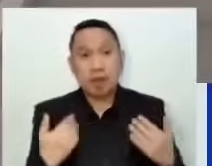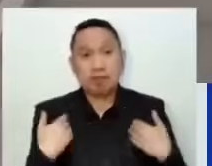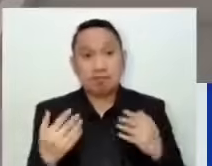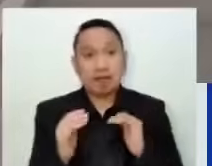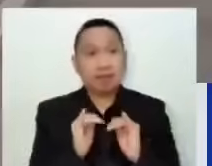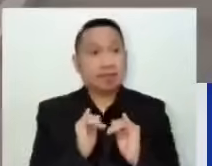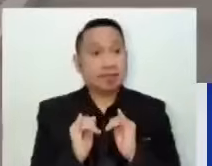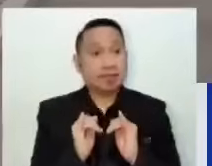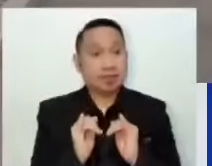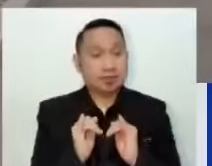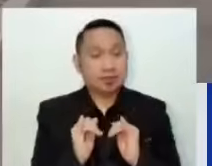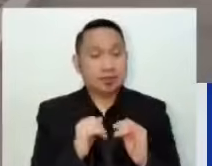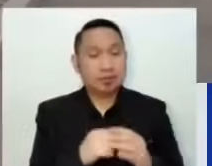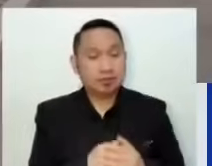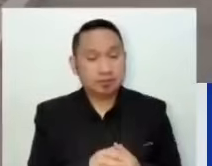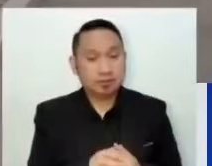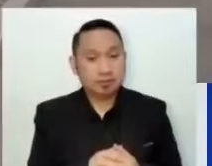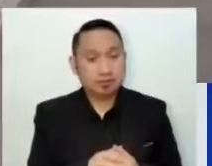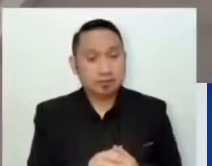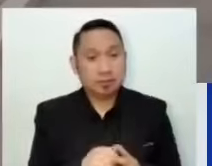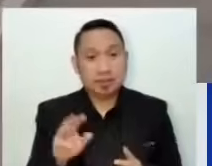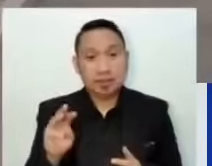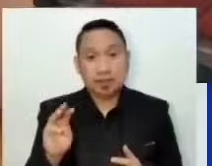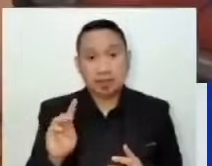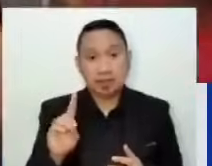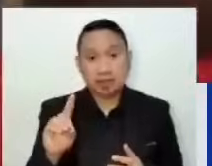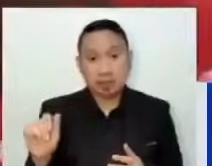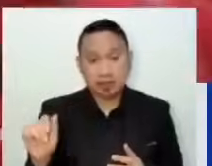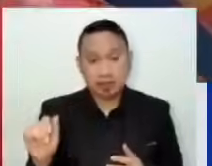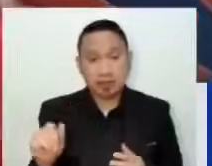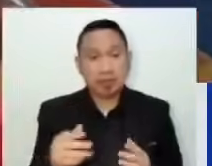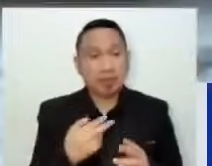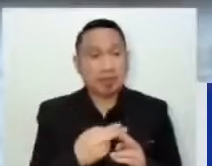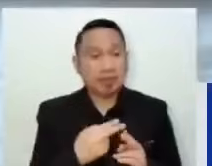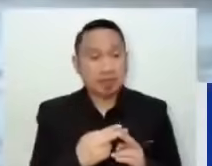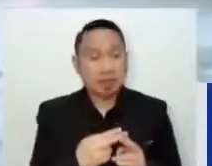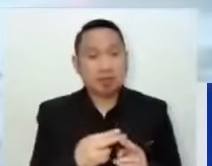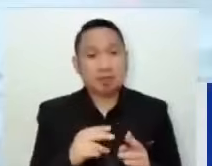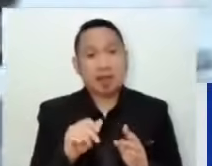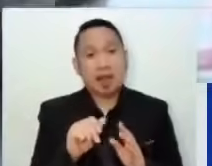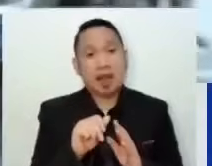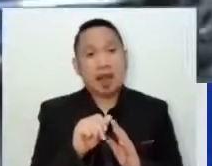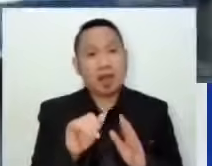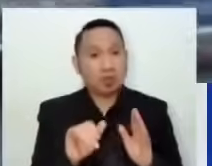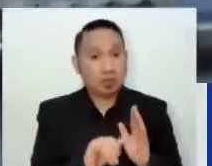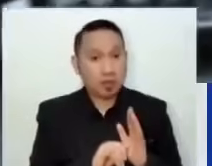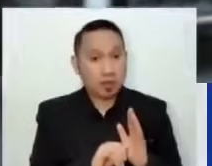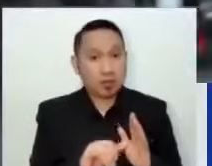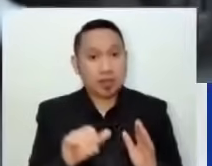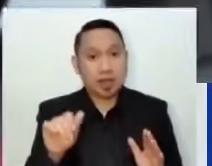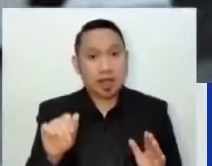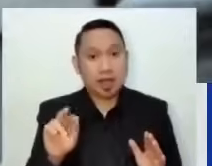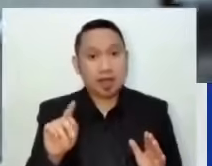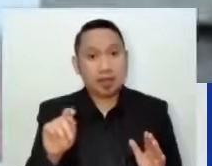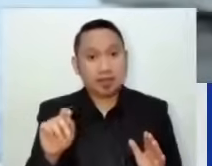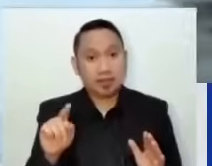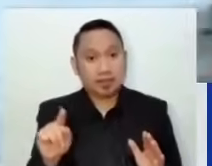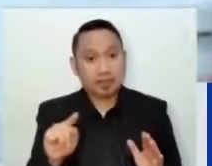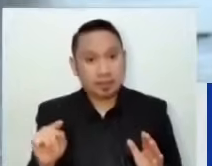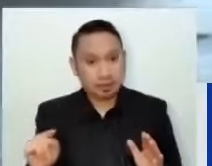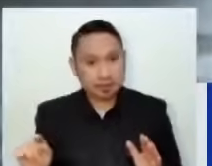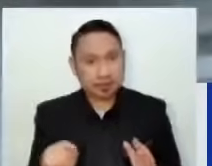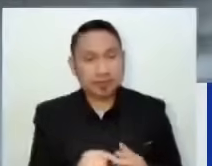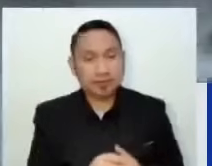ng MMDA na si Attorney Romando Artes. Magandang umaga po sa inyo, Attorney Artes. Si Maris po ito. Magandang